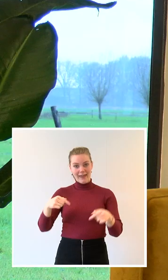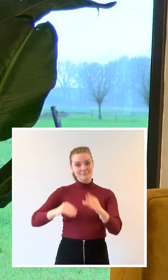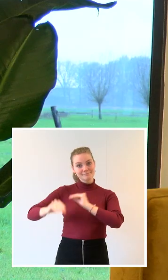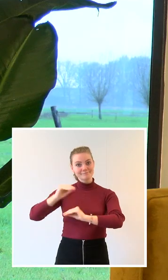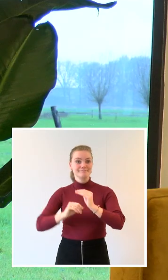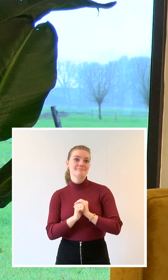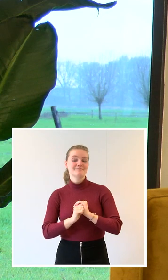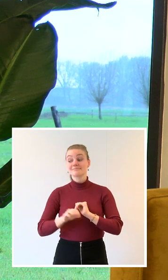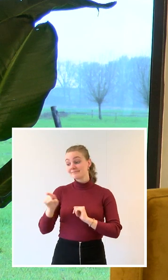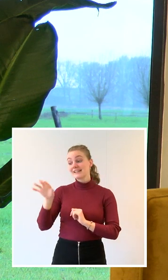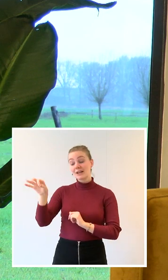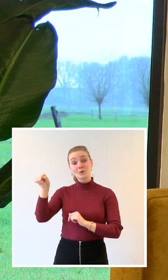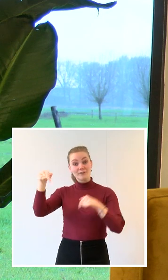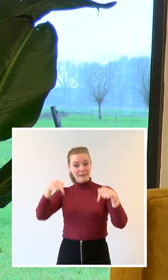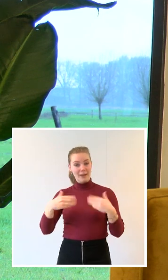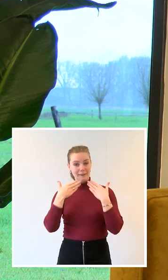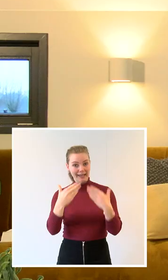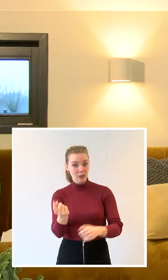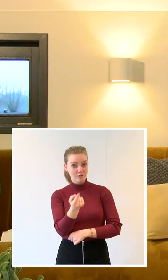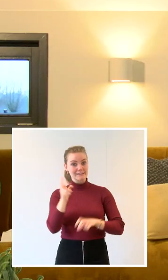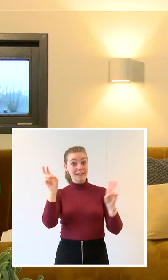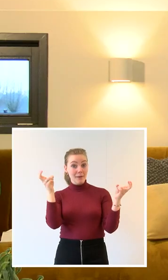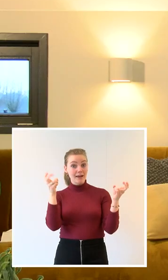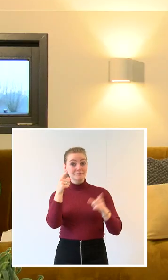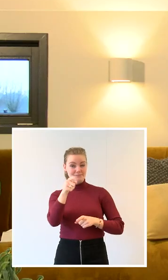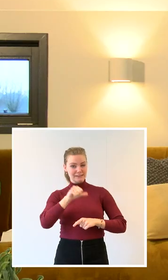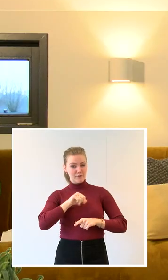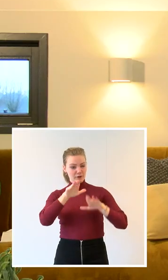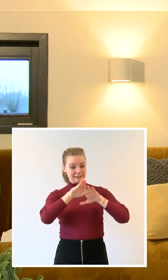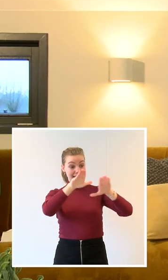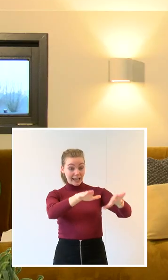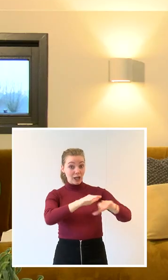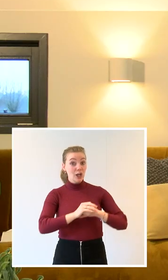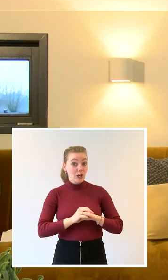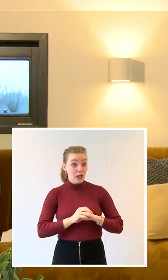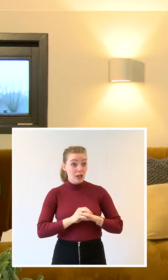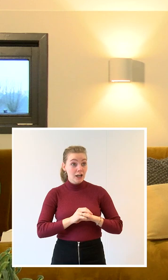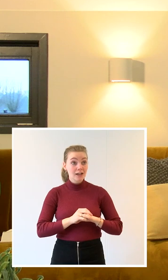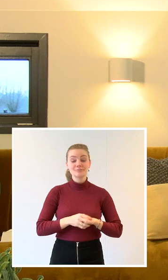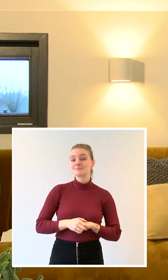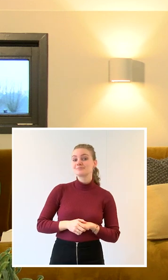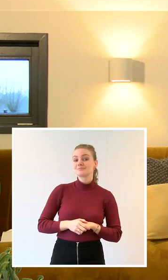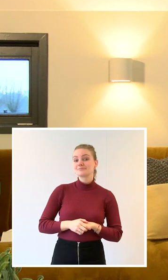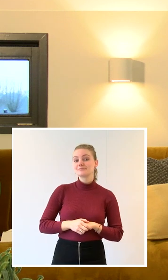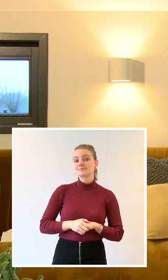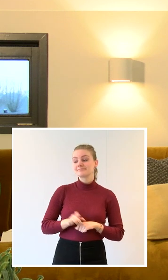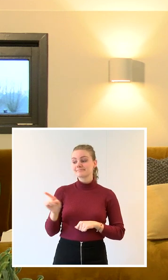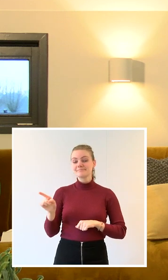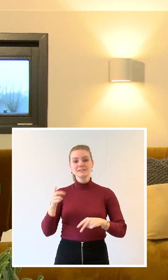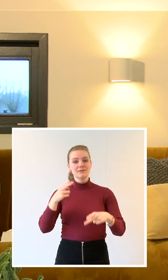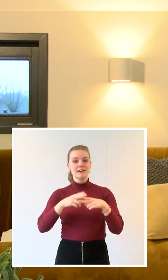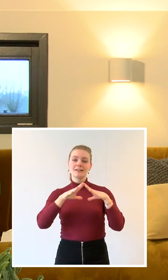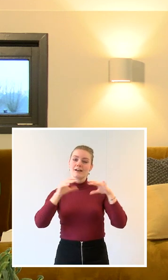over het thema Ben jij een zegen? We verwachten alles van God. God die de hemel en